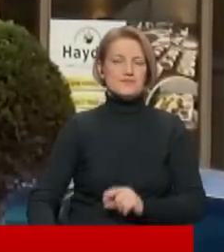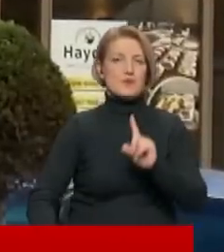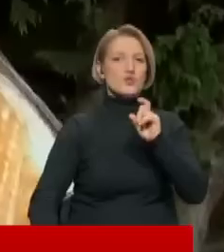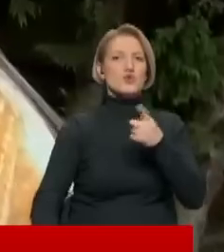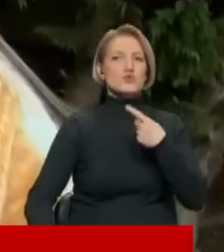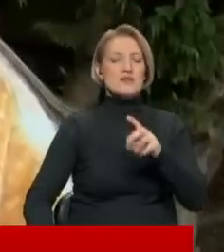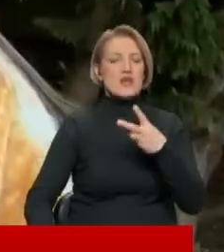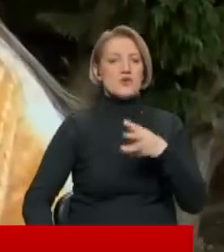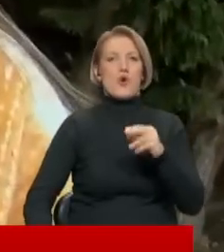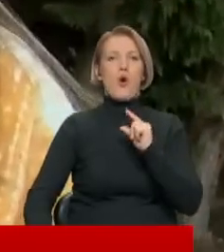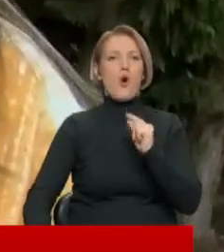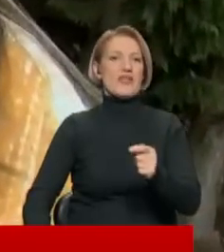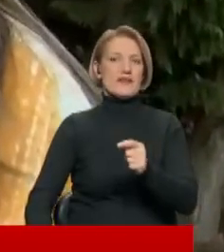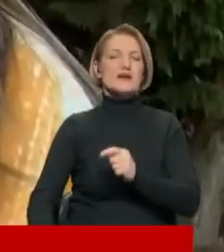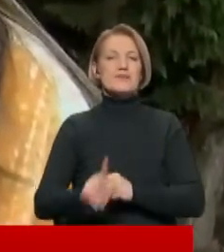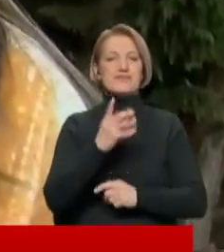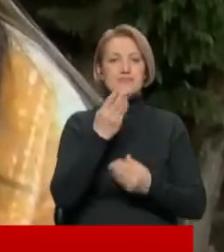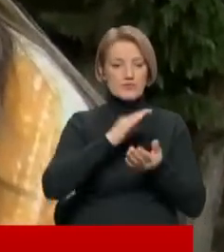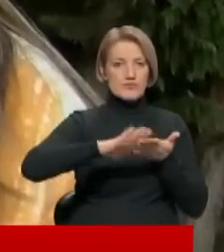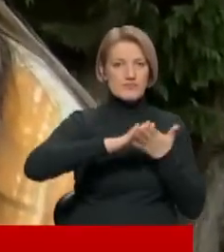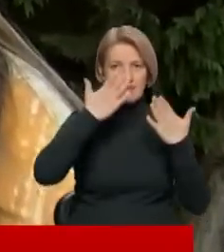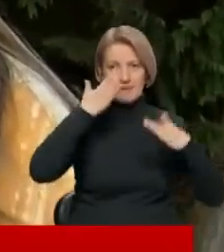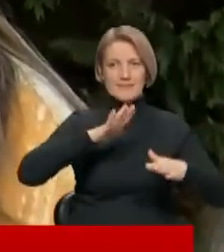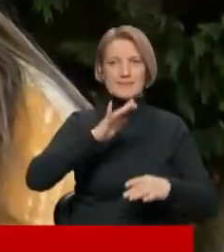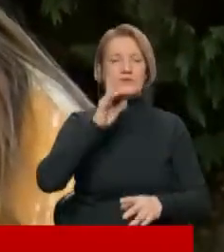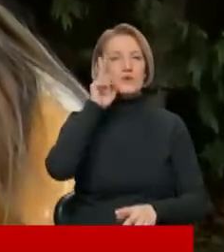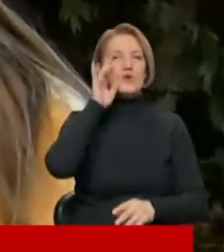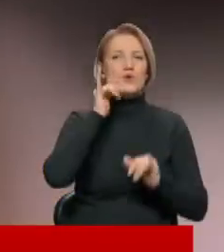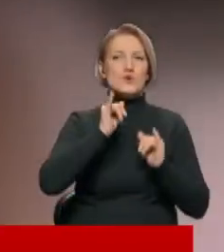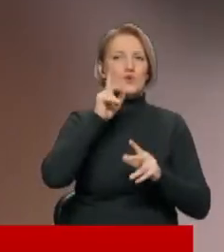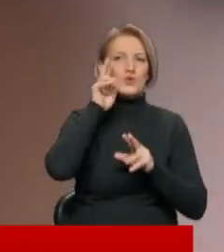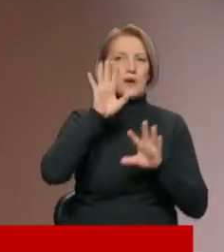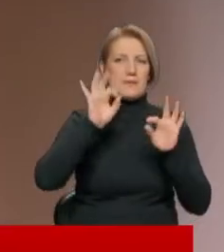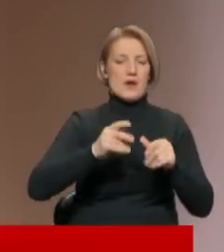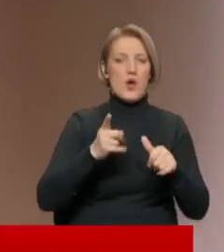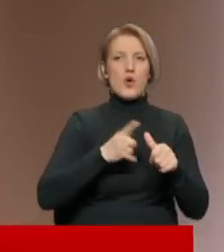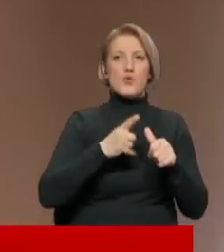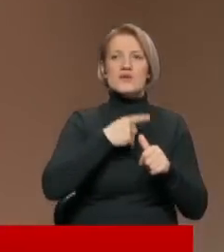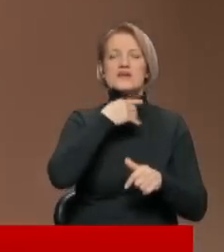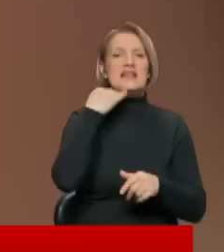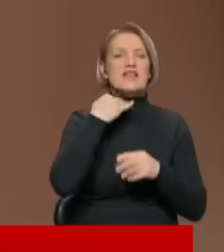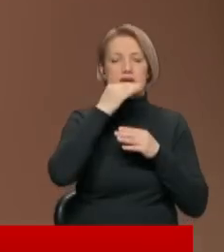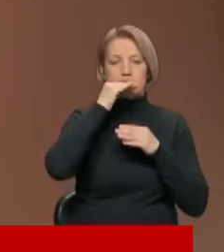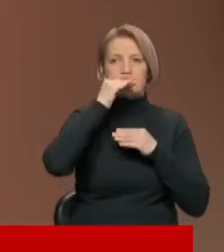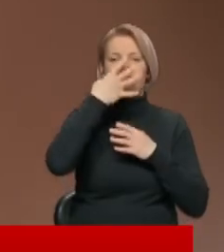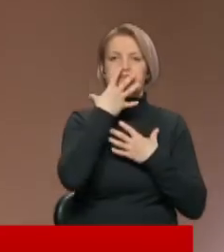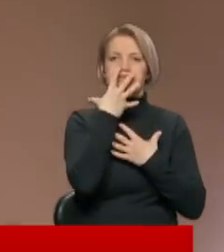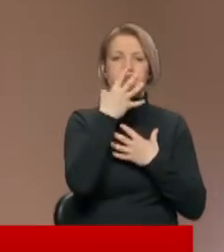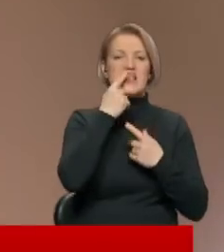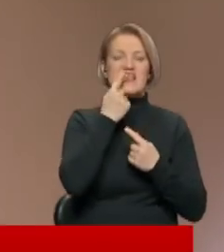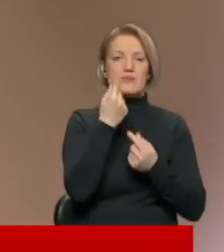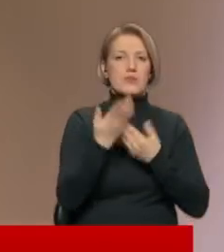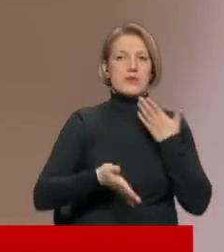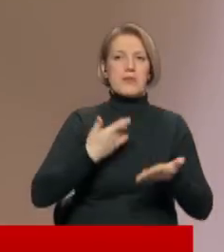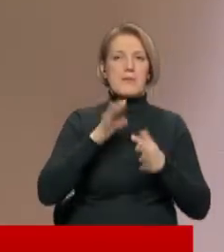19.000 euro ödediler toplamda iyileşmeyi Beklerken zeka Bu sulu günler başladı önce diş etleri çekildi sonra şişme ve diş dökülmesi